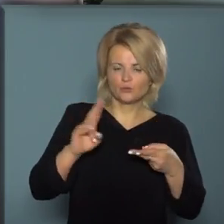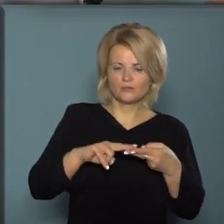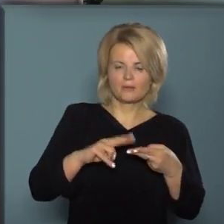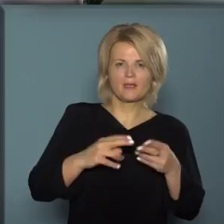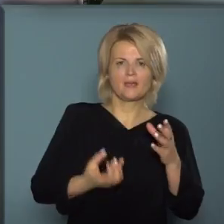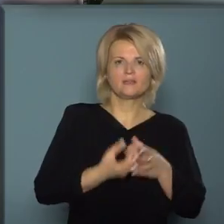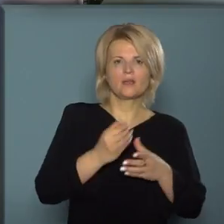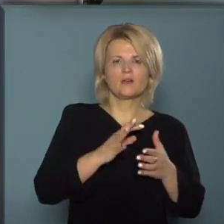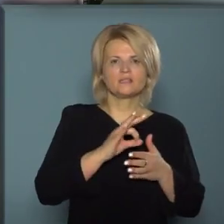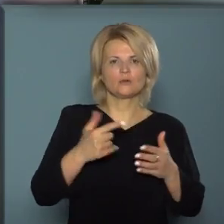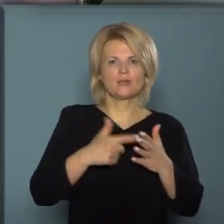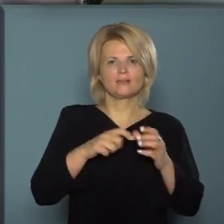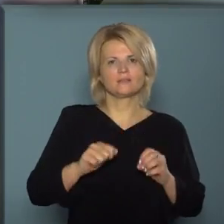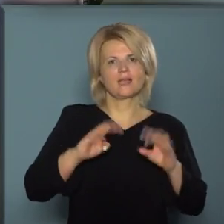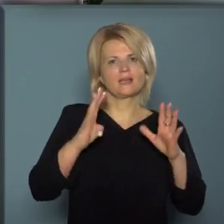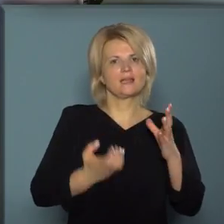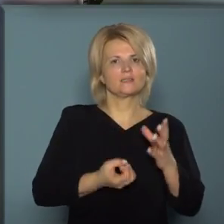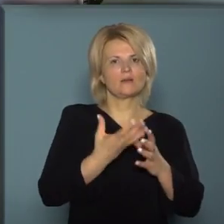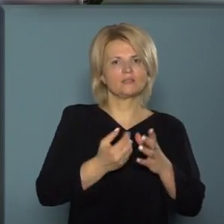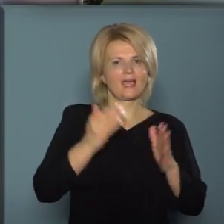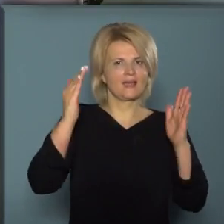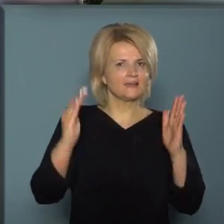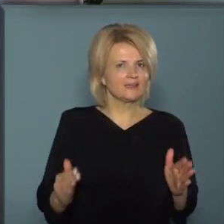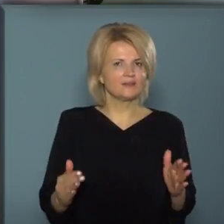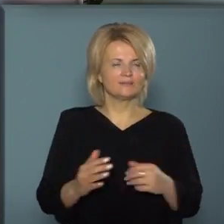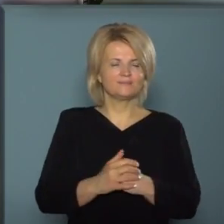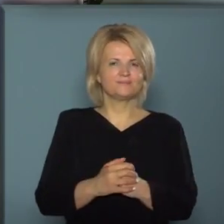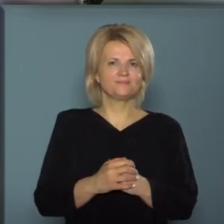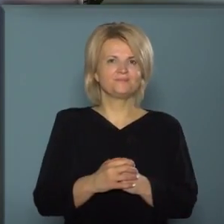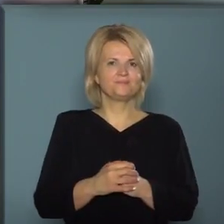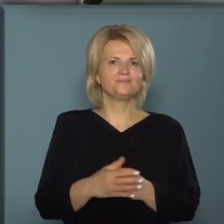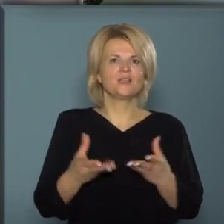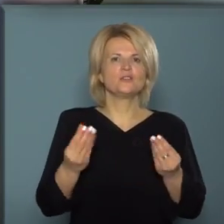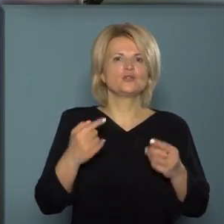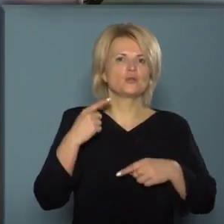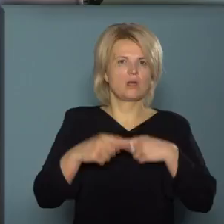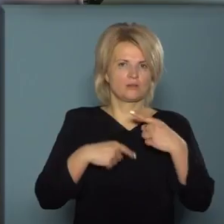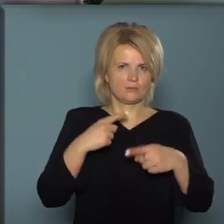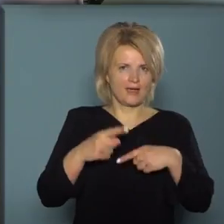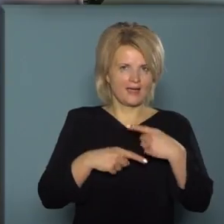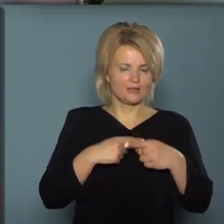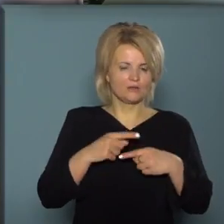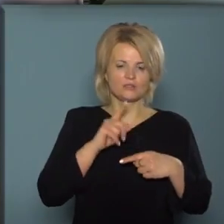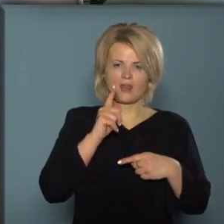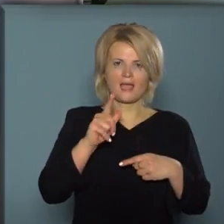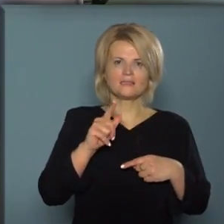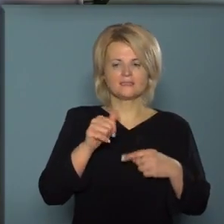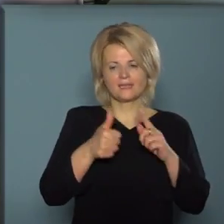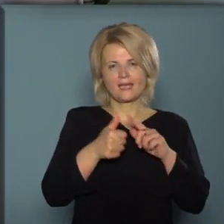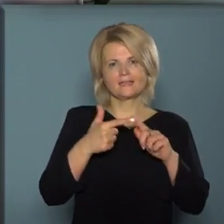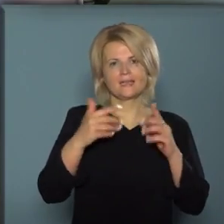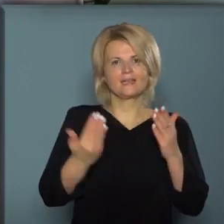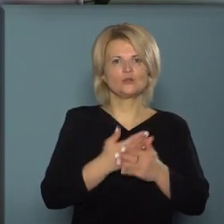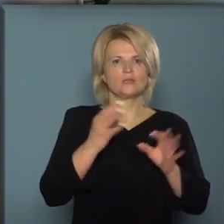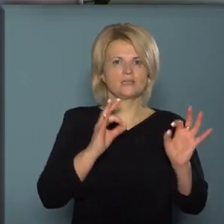tavasztól egészen 2019 tavaszáig tart, és nagyon sok hagyományos, illetve lesz egy-két új rendezvényünk